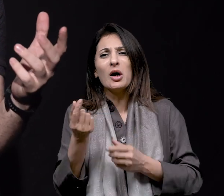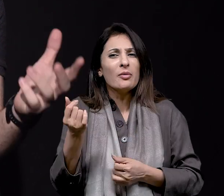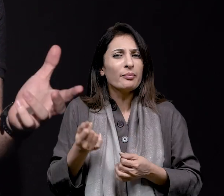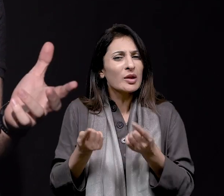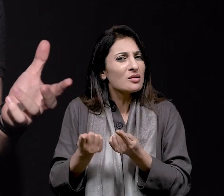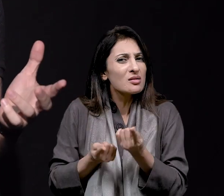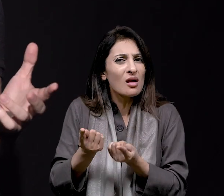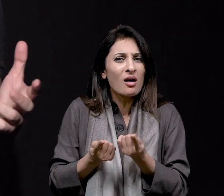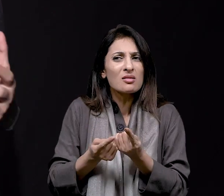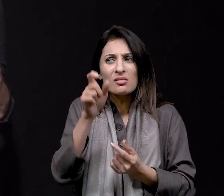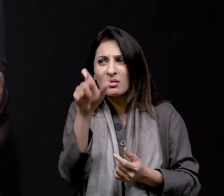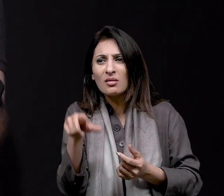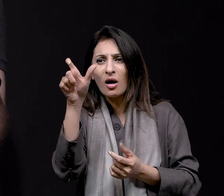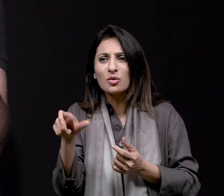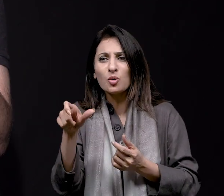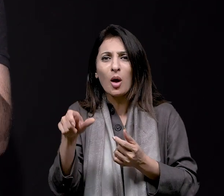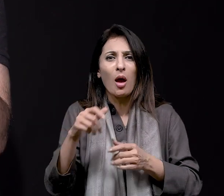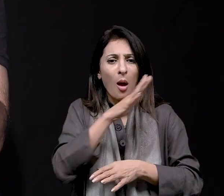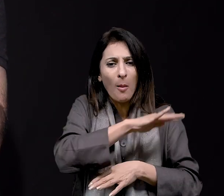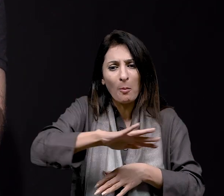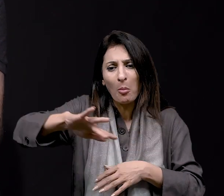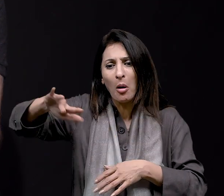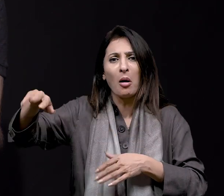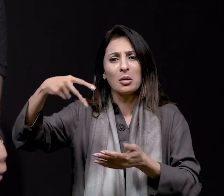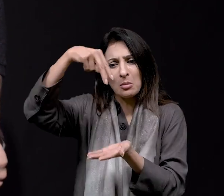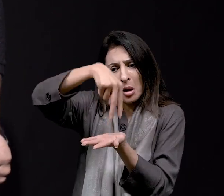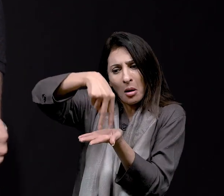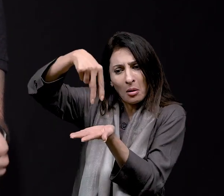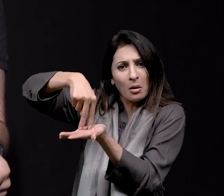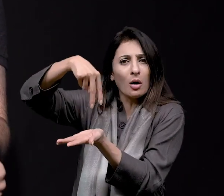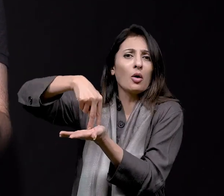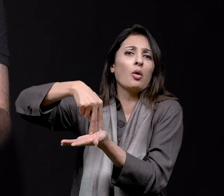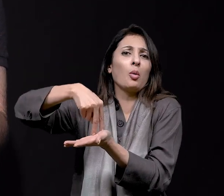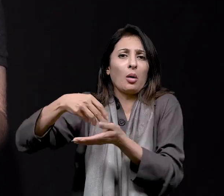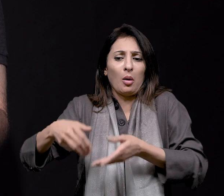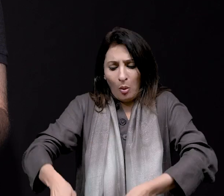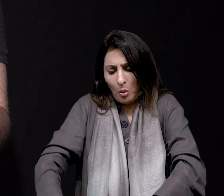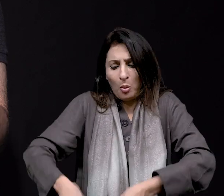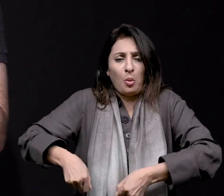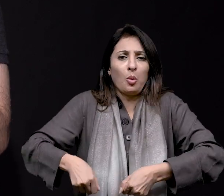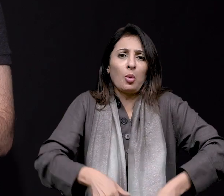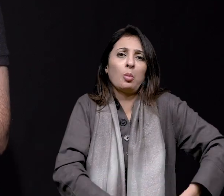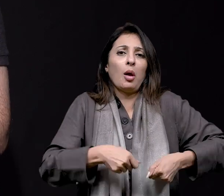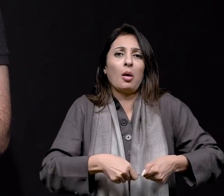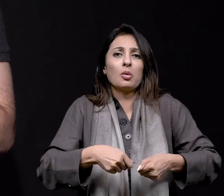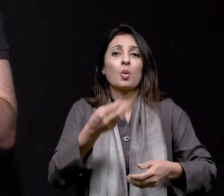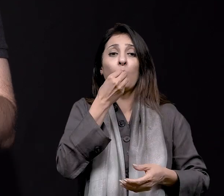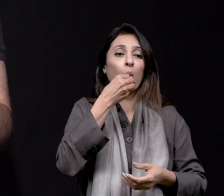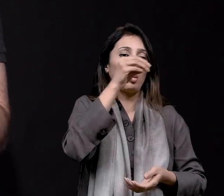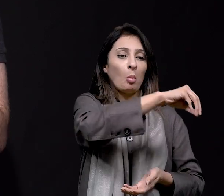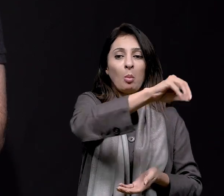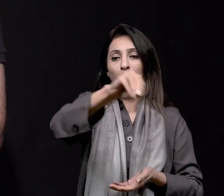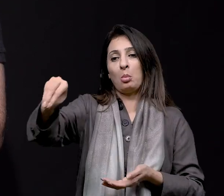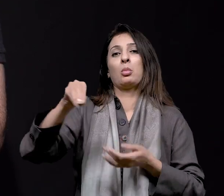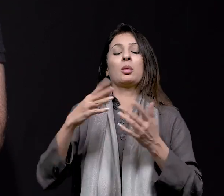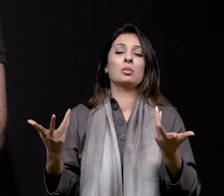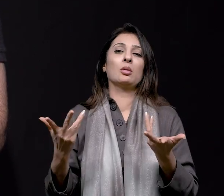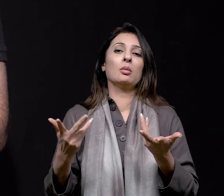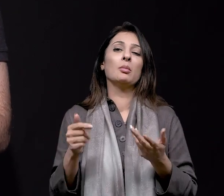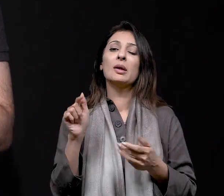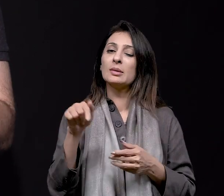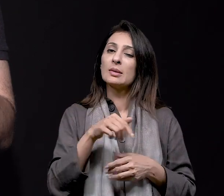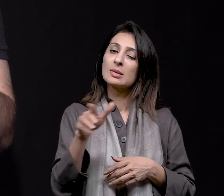کہ سیاستدان جو ہیں وہ پانی کے اندر کھڑے ہو کے بڑے لمبے لمبے بوٹس پہن کے لوگوں کو راشن تقسیم کر رہے ہوتے